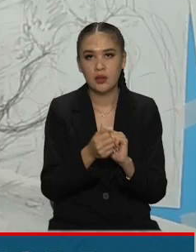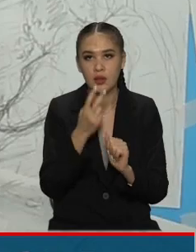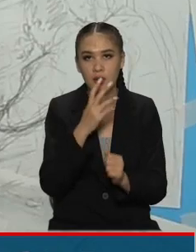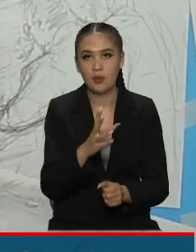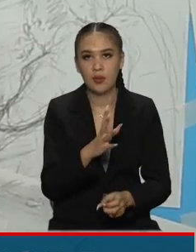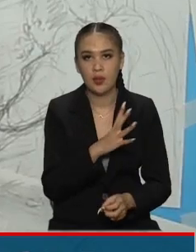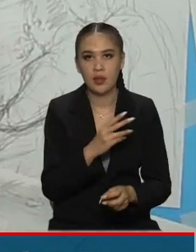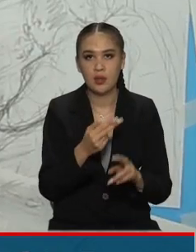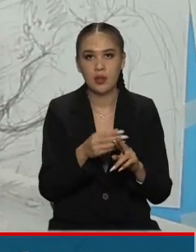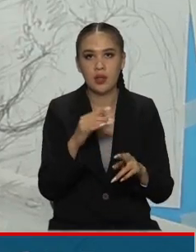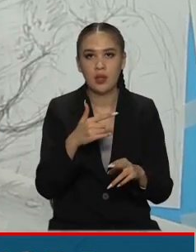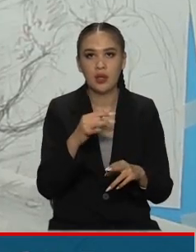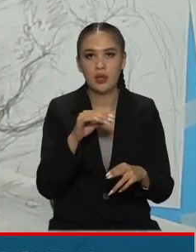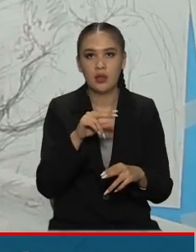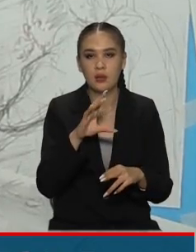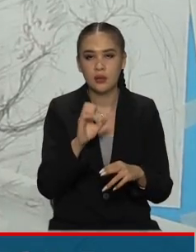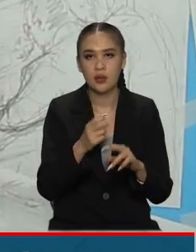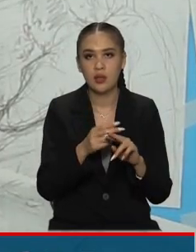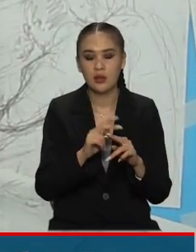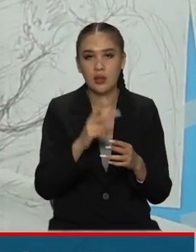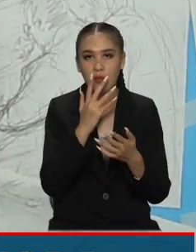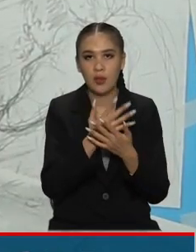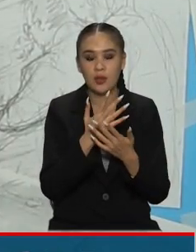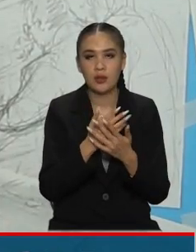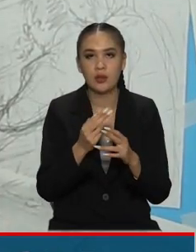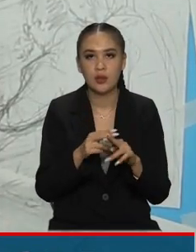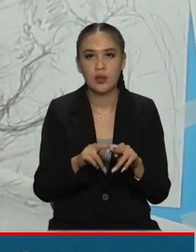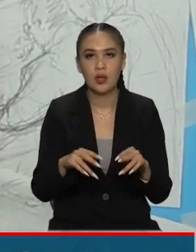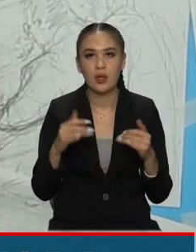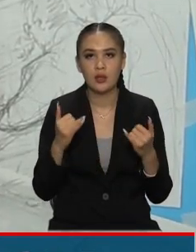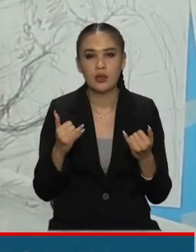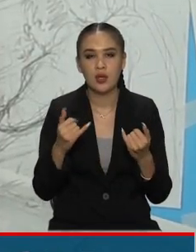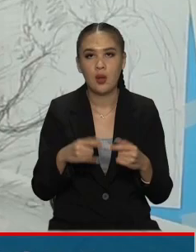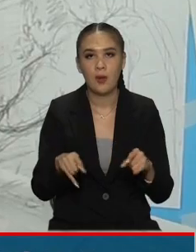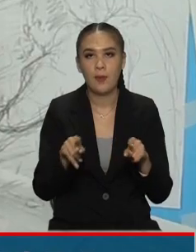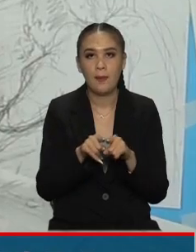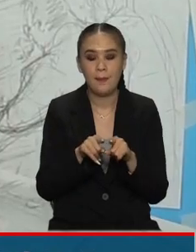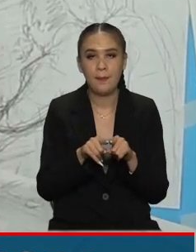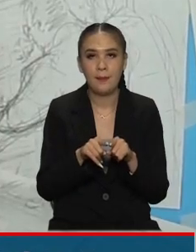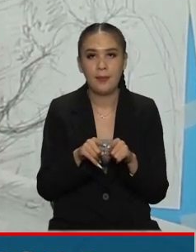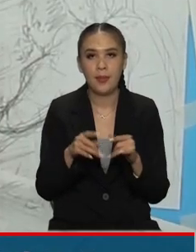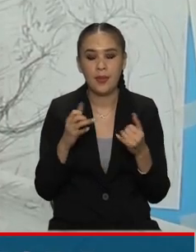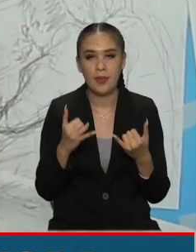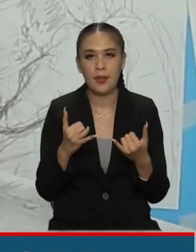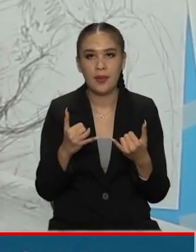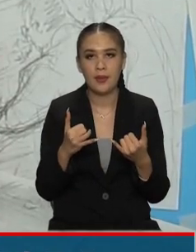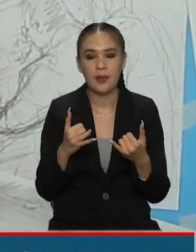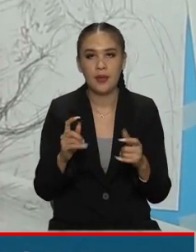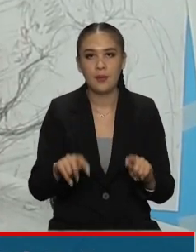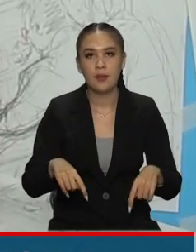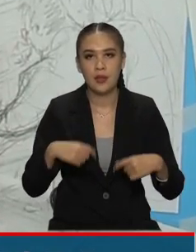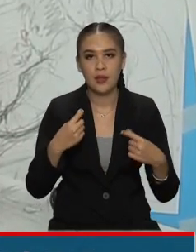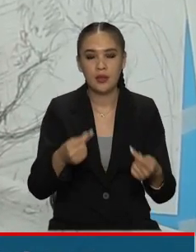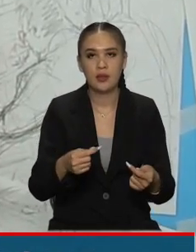сделаем из гипса, отольем его. И тогда уже в гипсовом варианте мы его тоже передадим